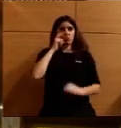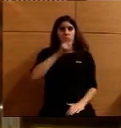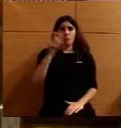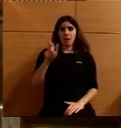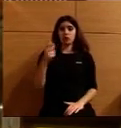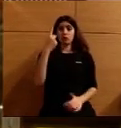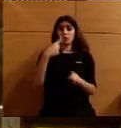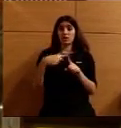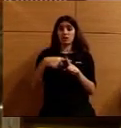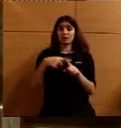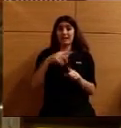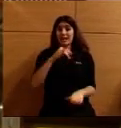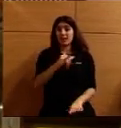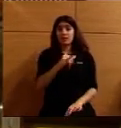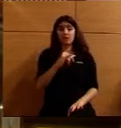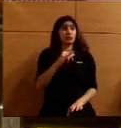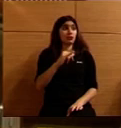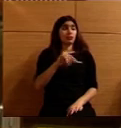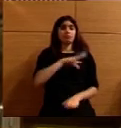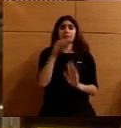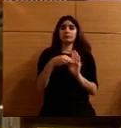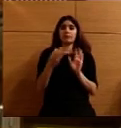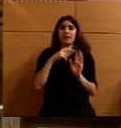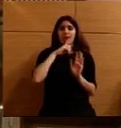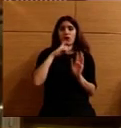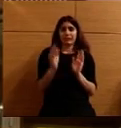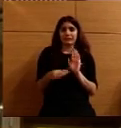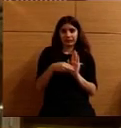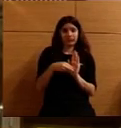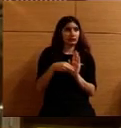una de les coses que n'hi havia que s'incorporava eren els valors.